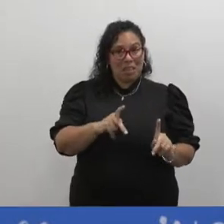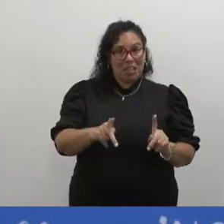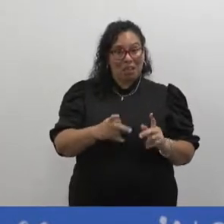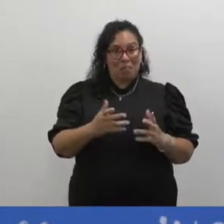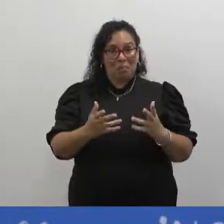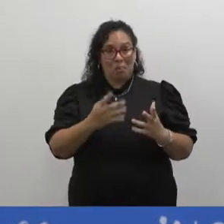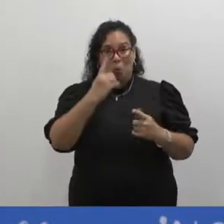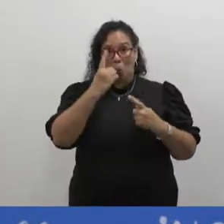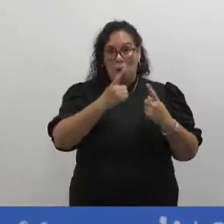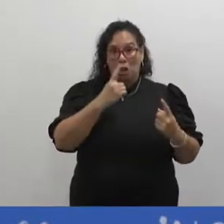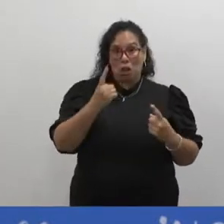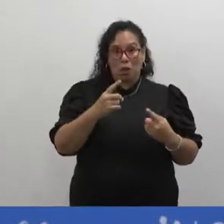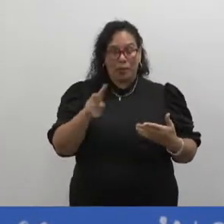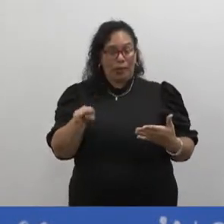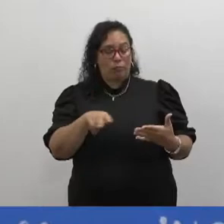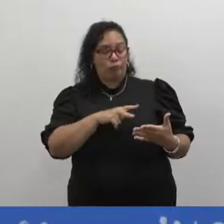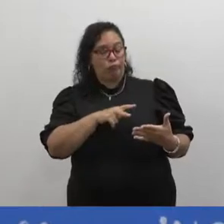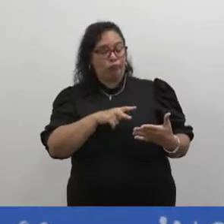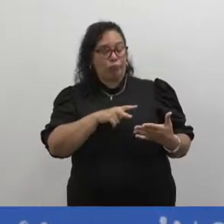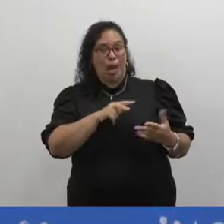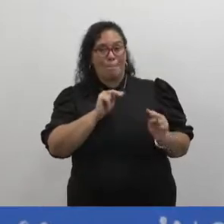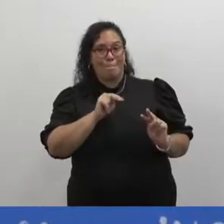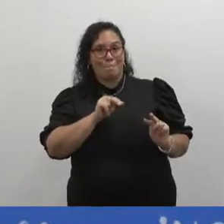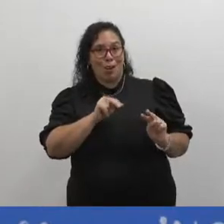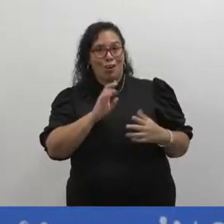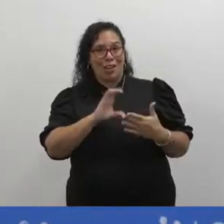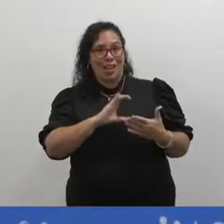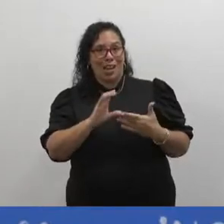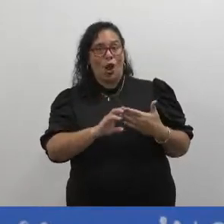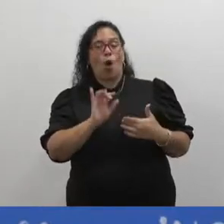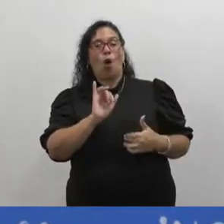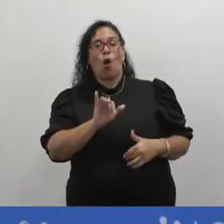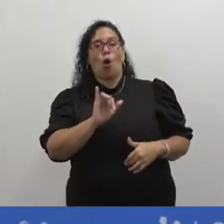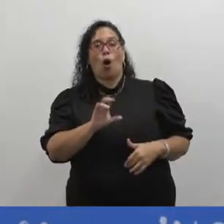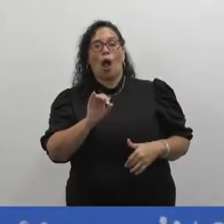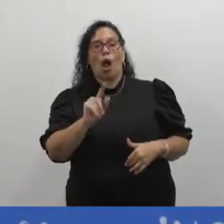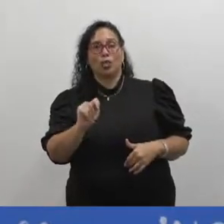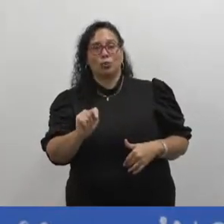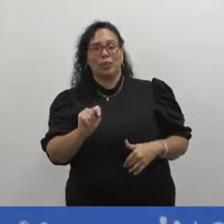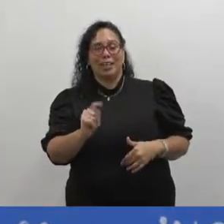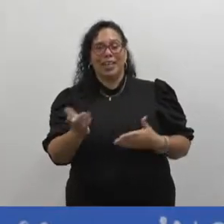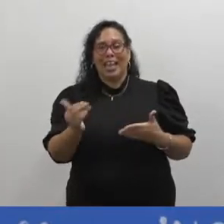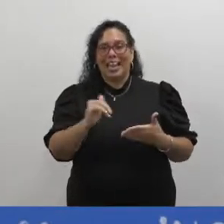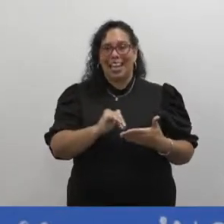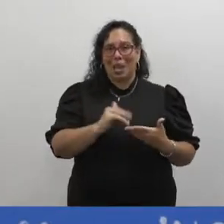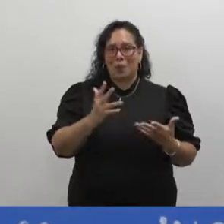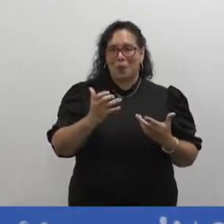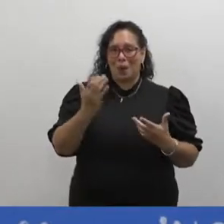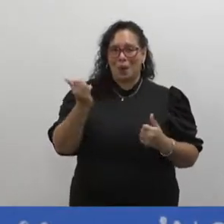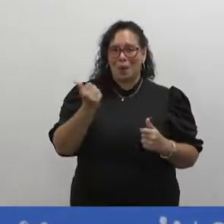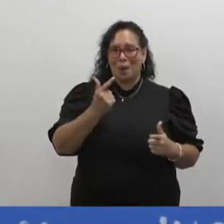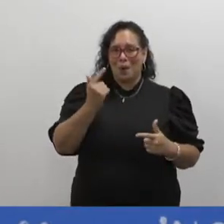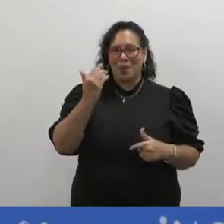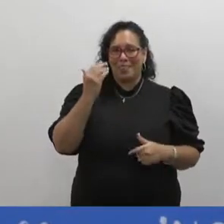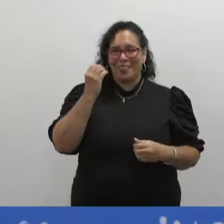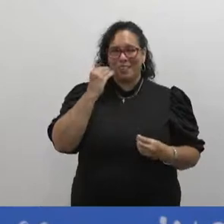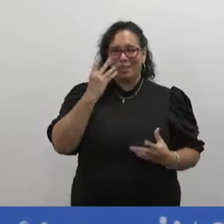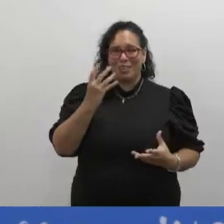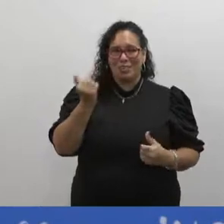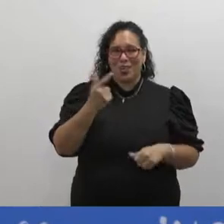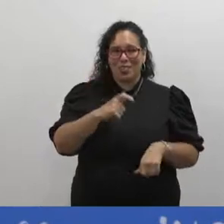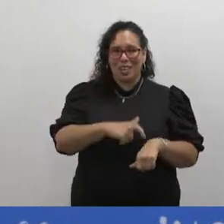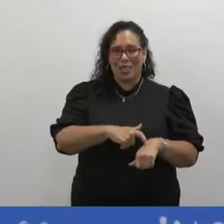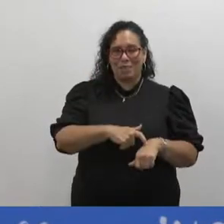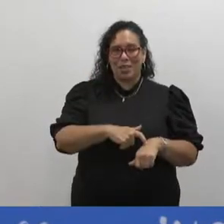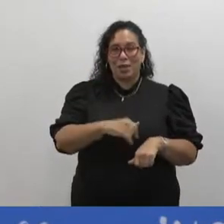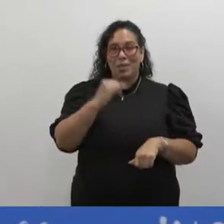hai một hai chân nên là chúng lo thà ok lấy thôi giang mệnh cà trượt bị nứt mờ đó mà bị ngày na kề